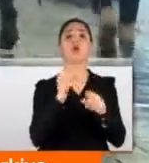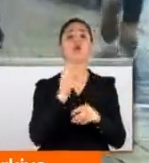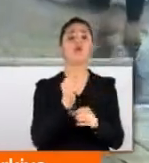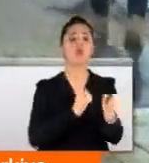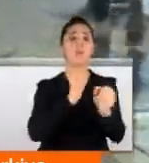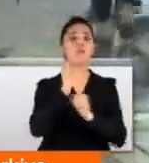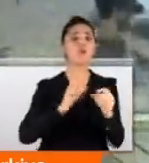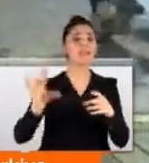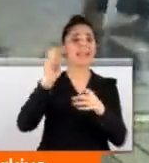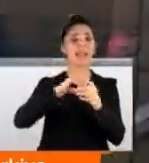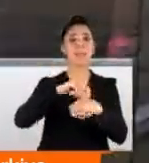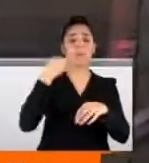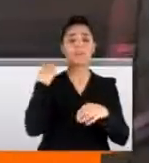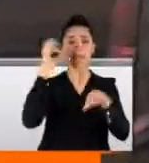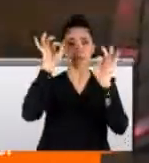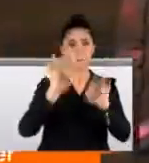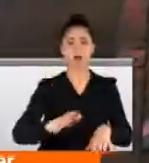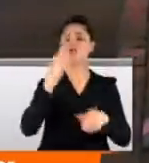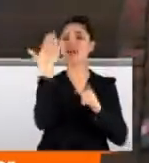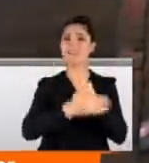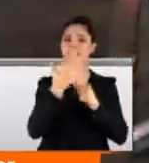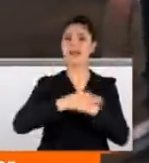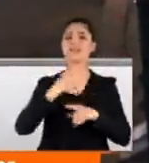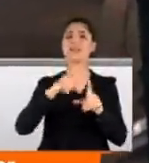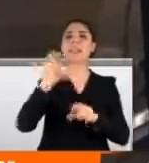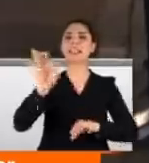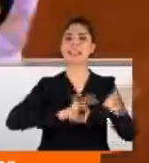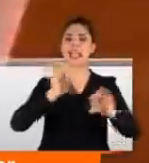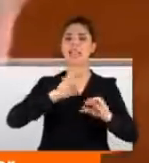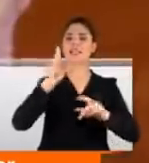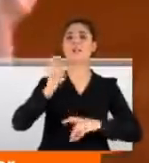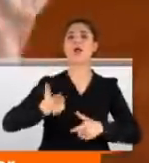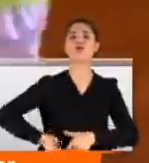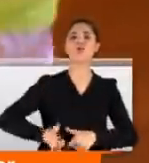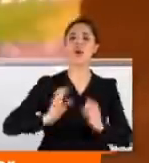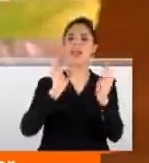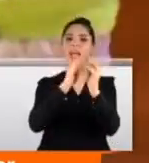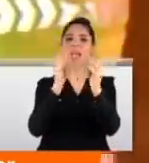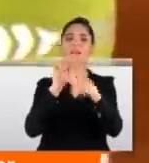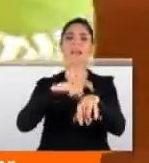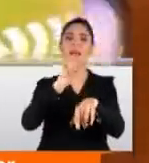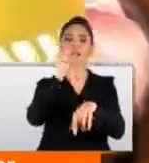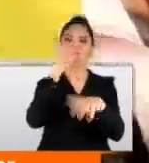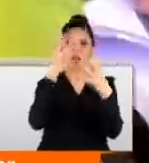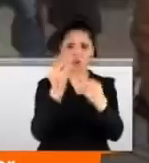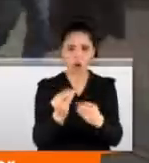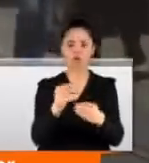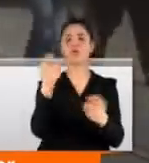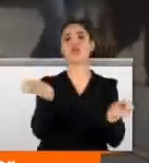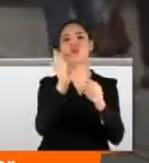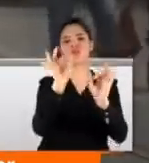mücadele kapsamında yürürlüğe giren kısıtlamaları denetlemekle görevli güvenlik birimleri saat 21'e yaklaşırken yerlerini